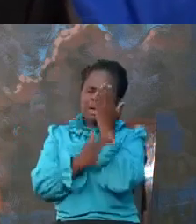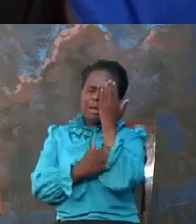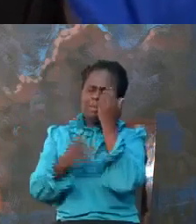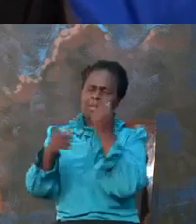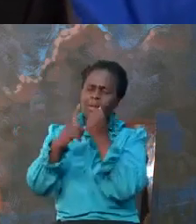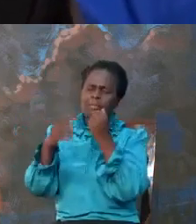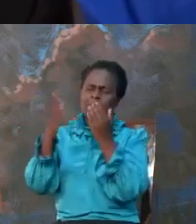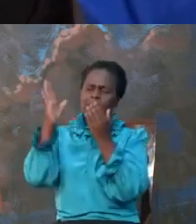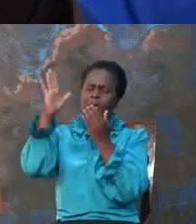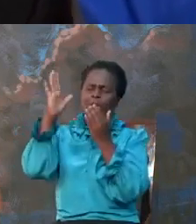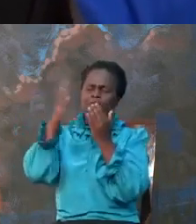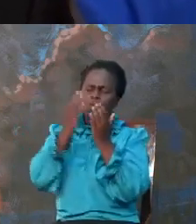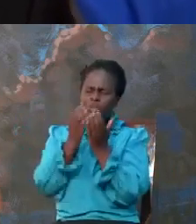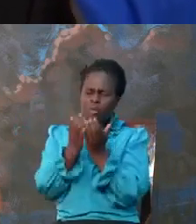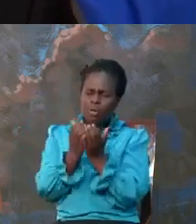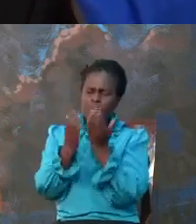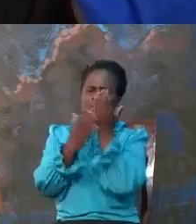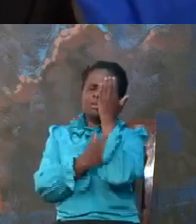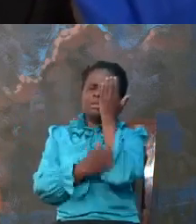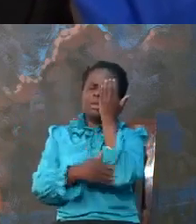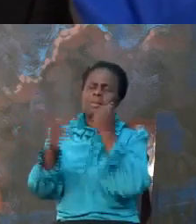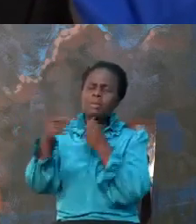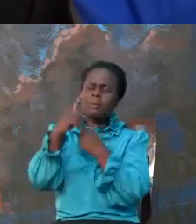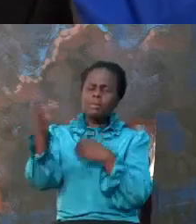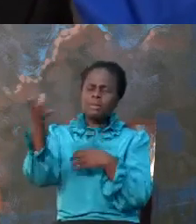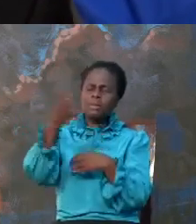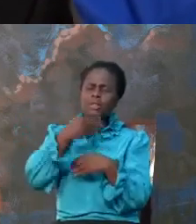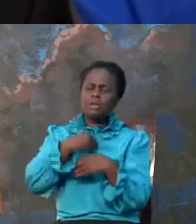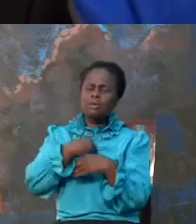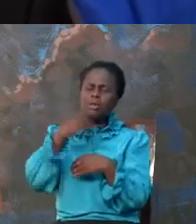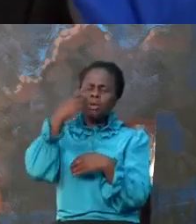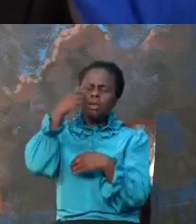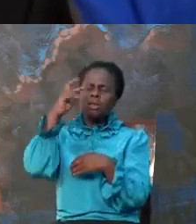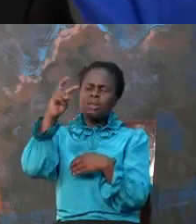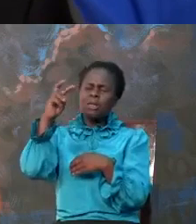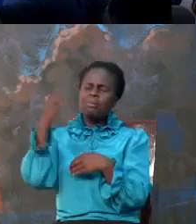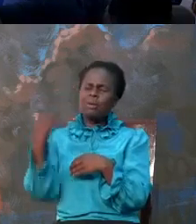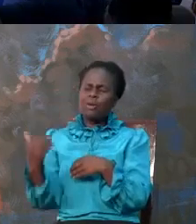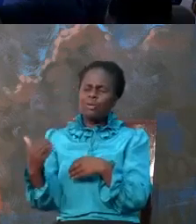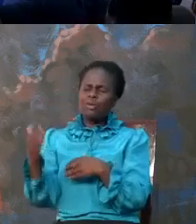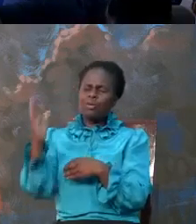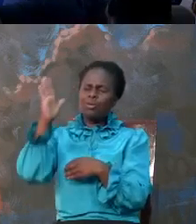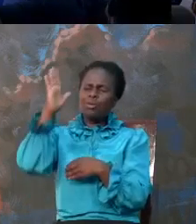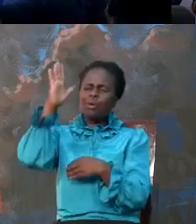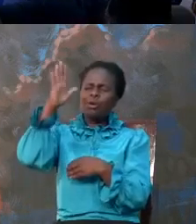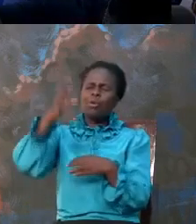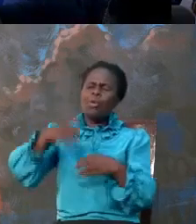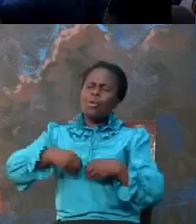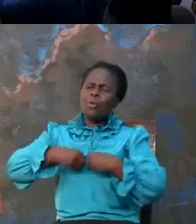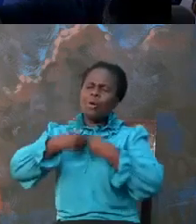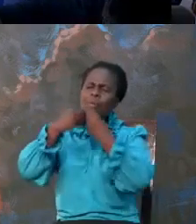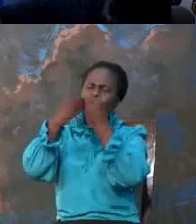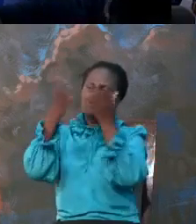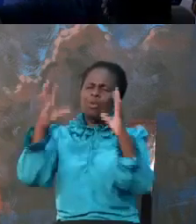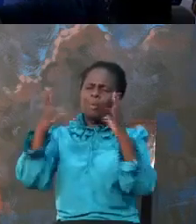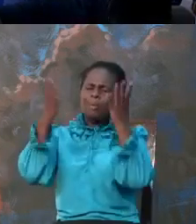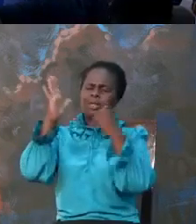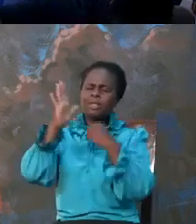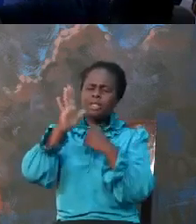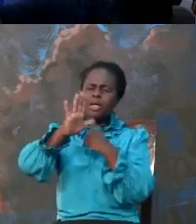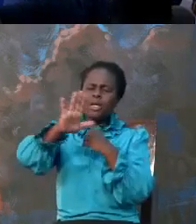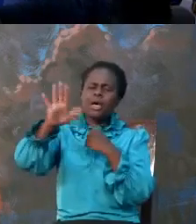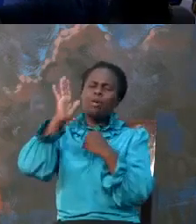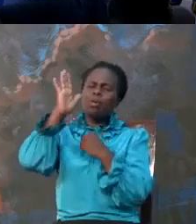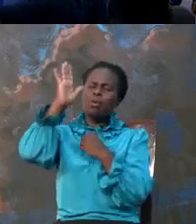Tunaomba utusamehe dhambi zetu. Amina. Tazama wana na binti zako wametoa maisha yako kwako. Kwa